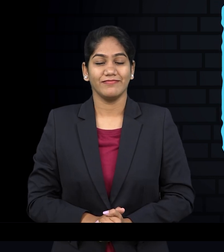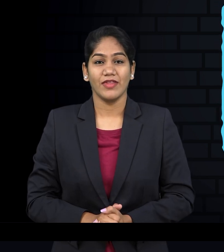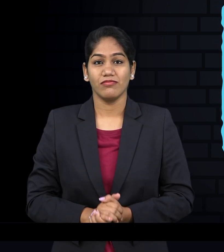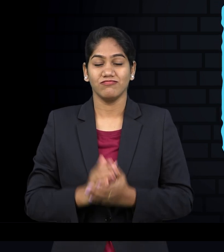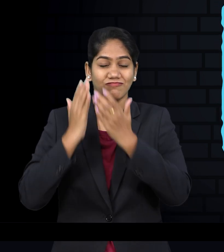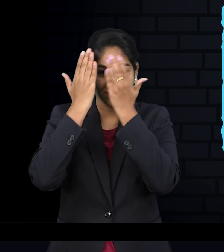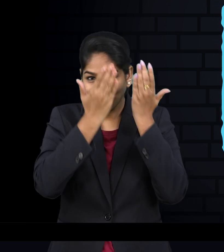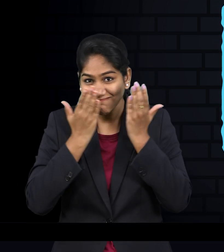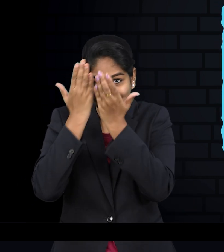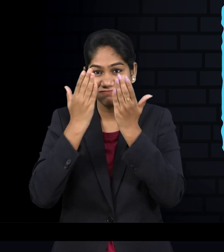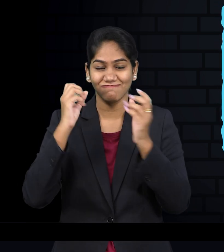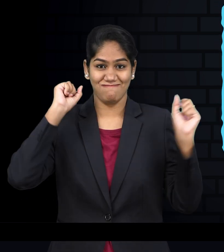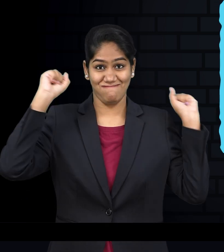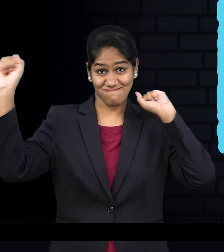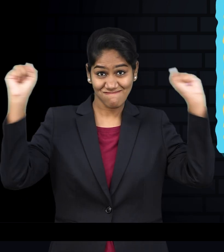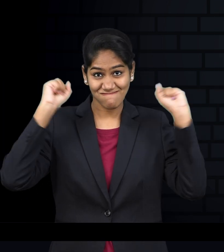पोंछना,